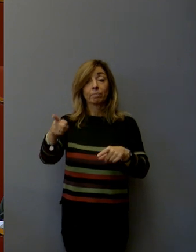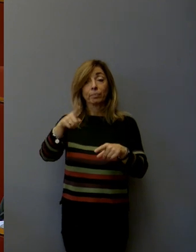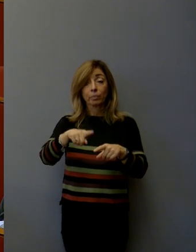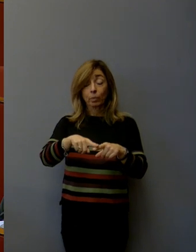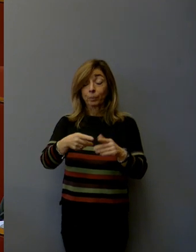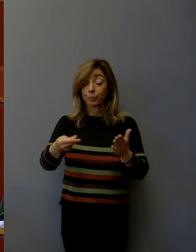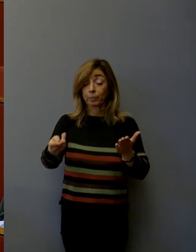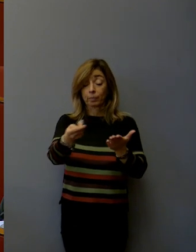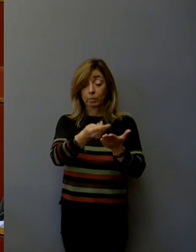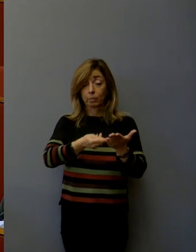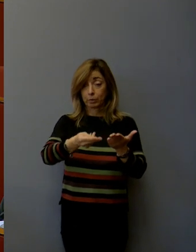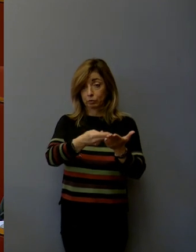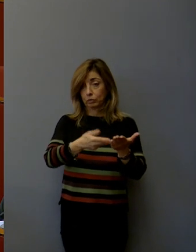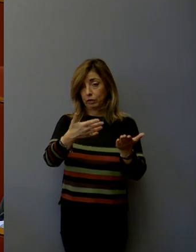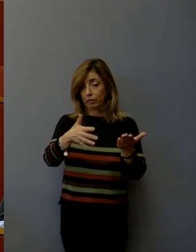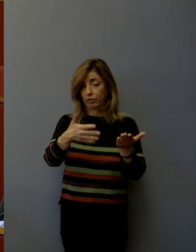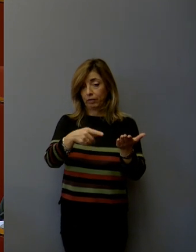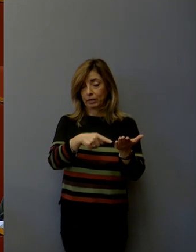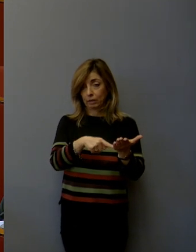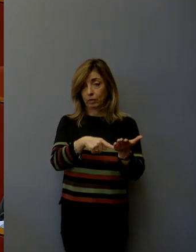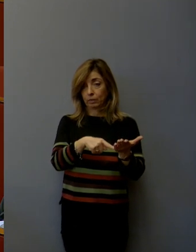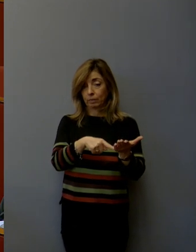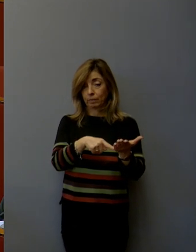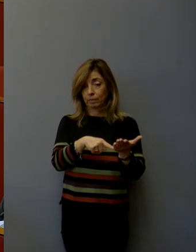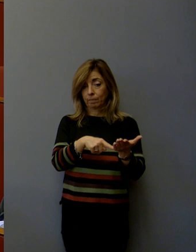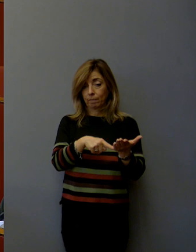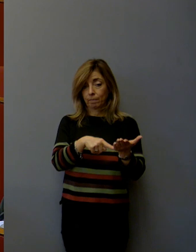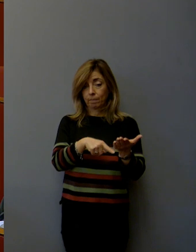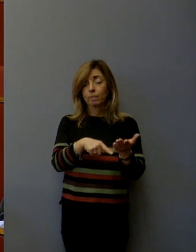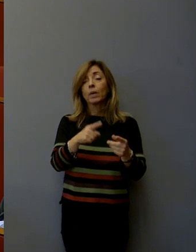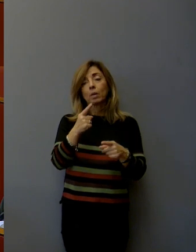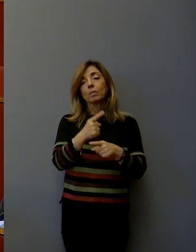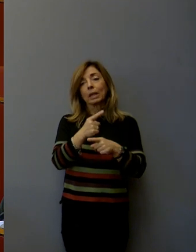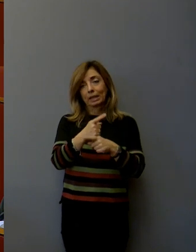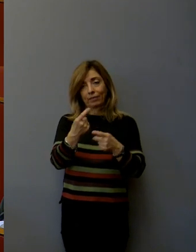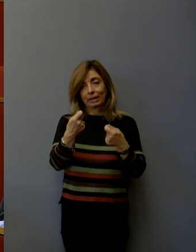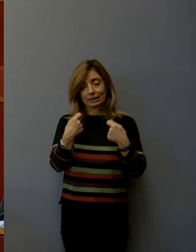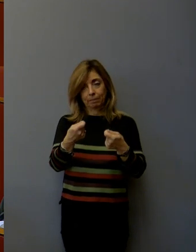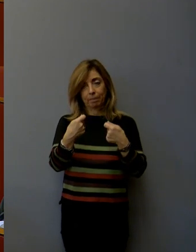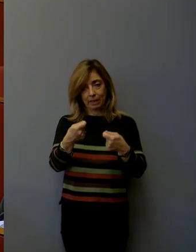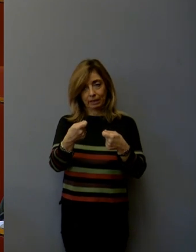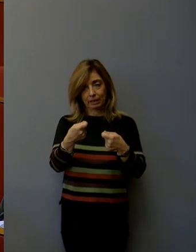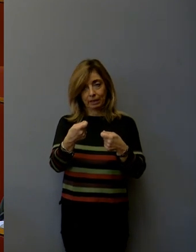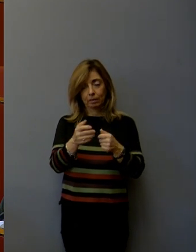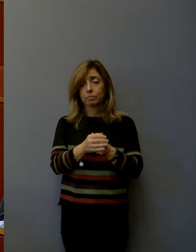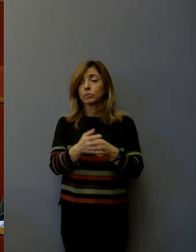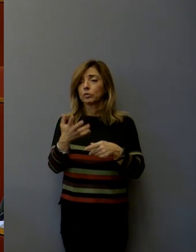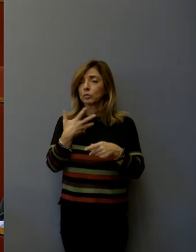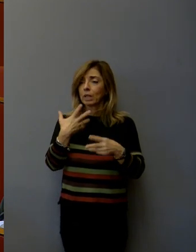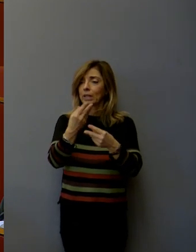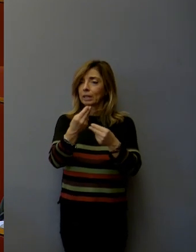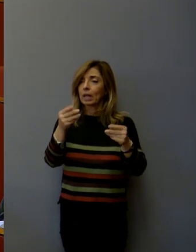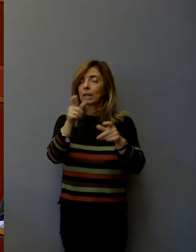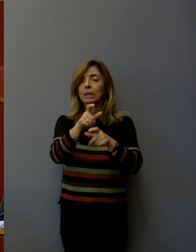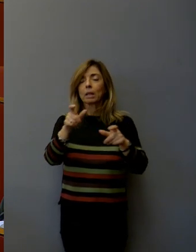progetto su cui bisogna spendere perché ci sono tante belle teste che in questo tema ci potrebbero aiutare perché non è che